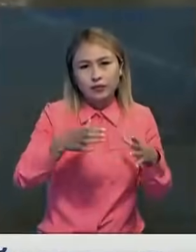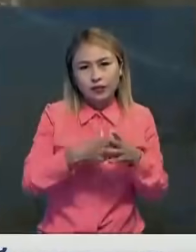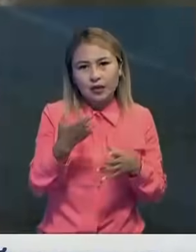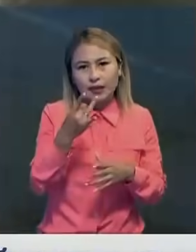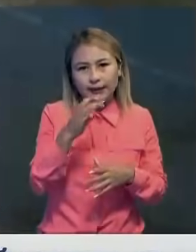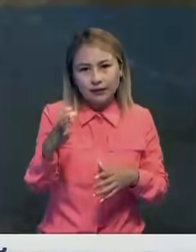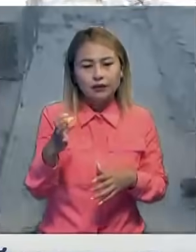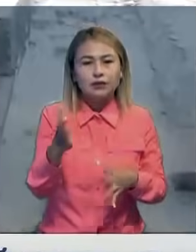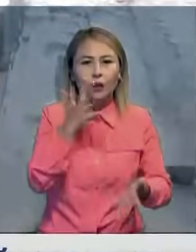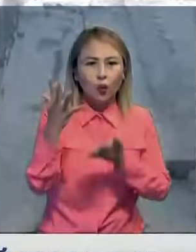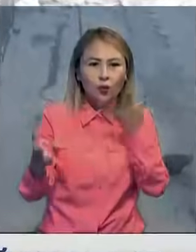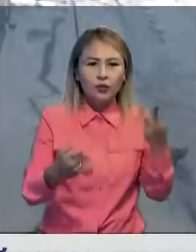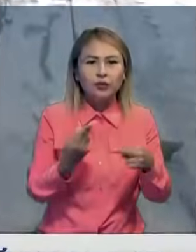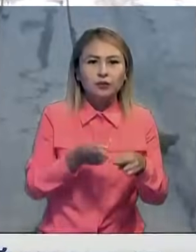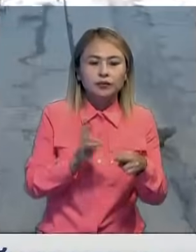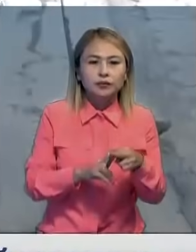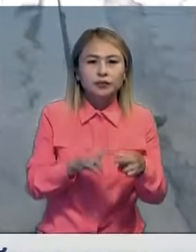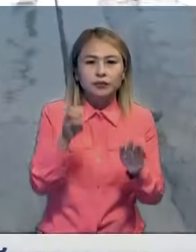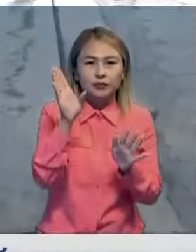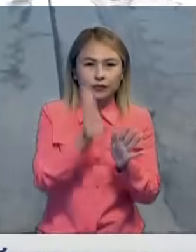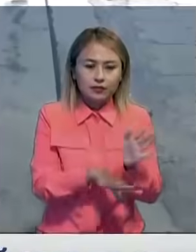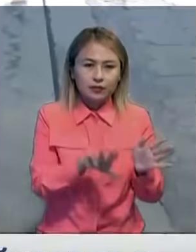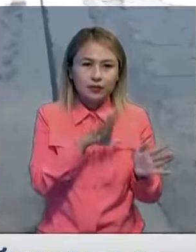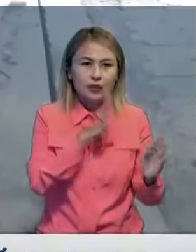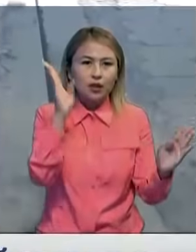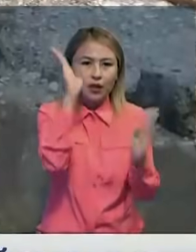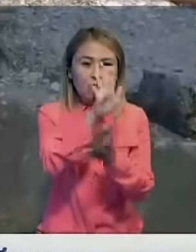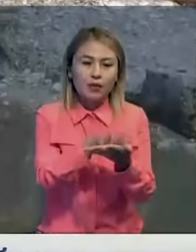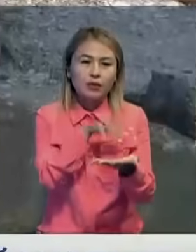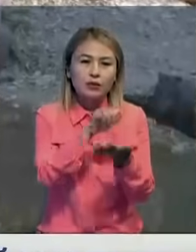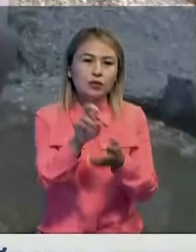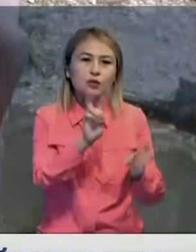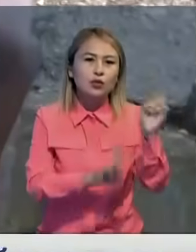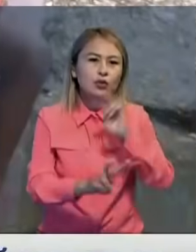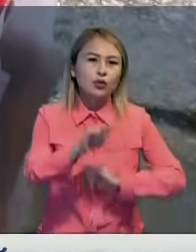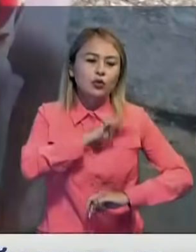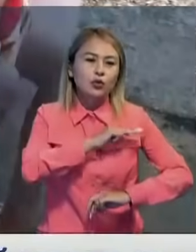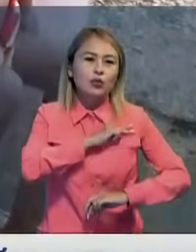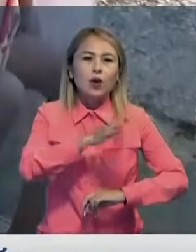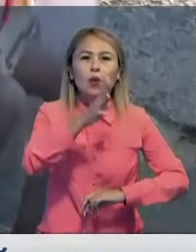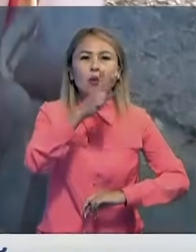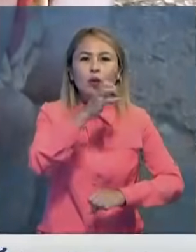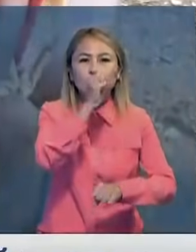бөлігіндегі Грейс дауылы соғып, елдегі жағдайды тіпті нашарлатып жіберді. Табиғат апатынан іздестіру